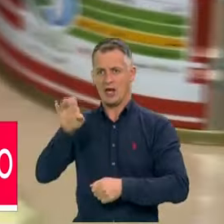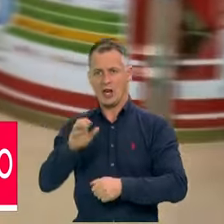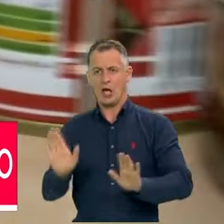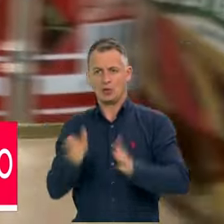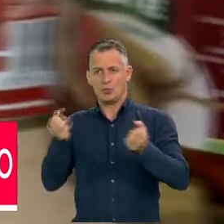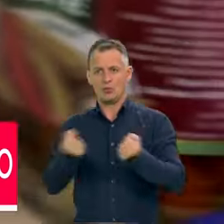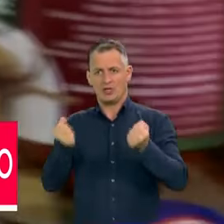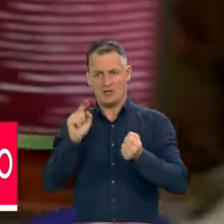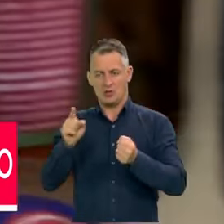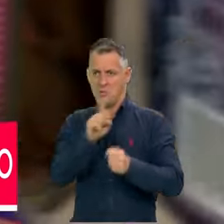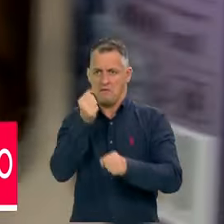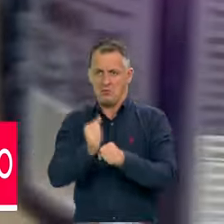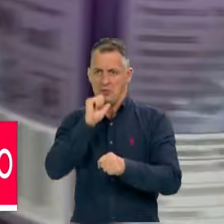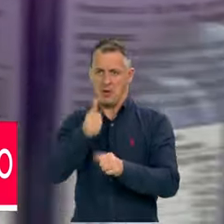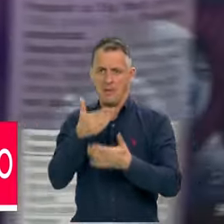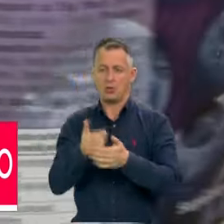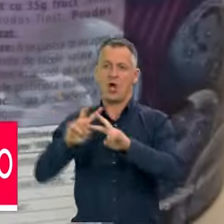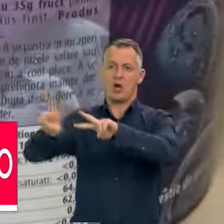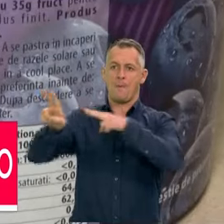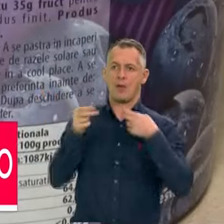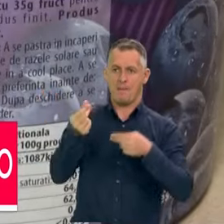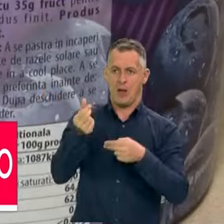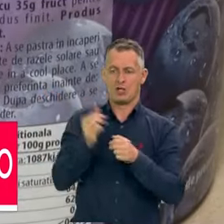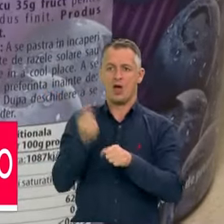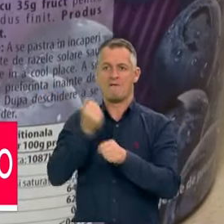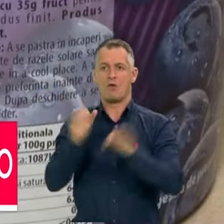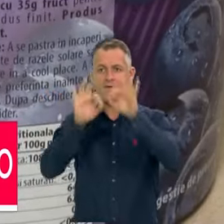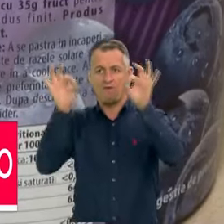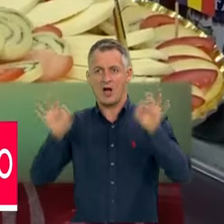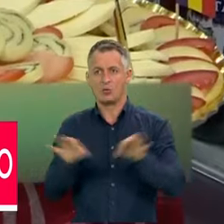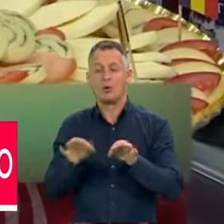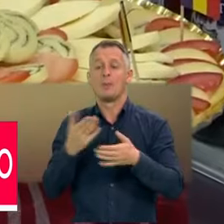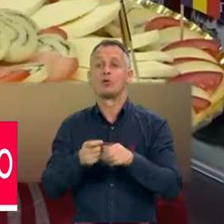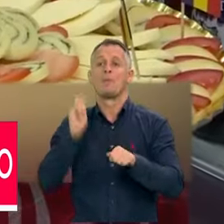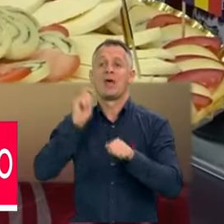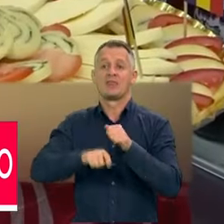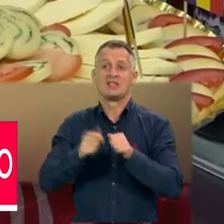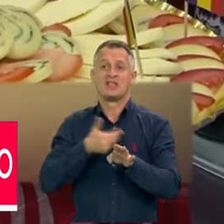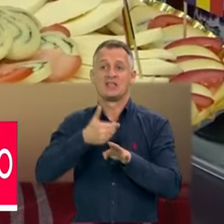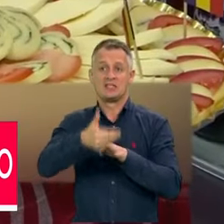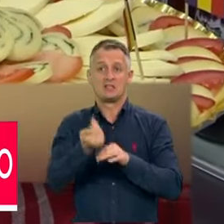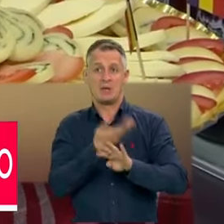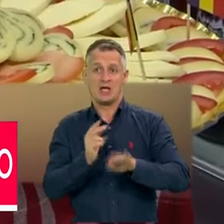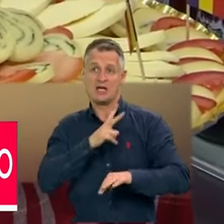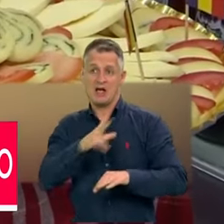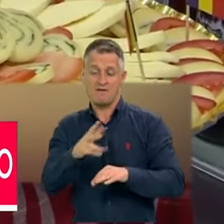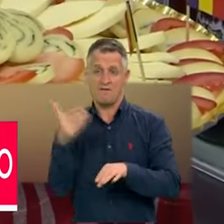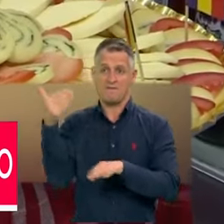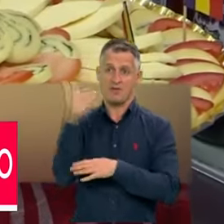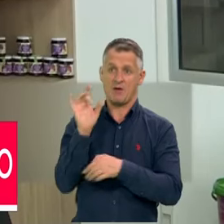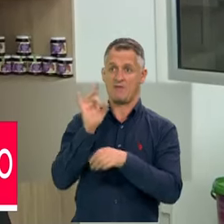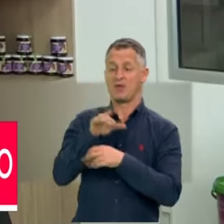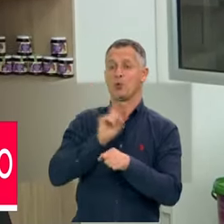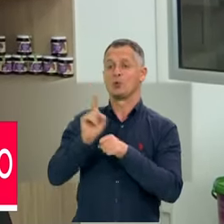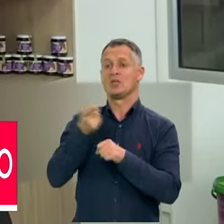nu ar fi făcut demersuri pentru a recupera banii și a facturat penalități de întârziere mai grav este că societatea vindea produse din